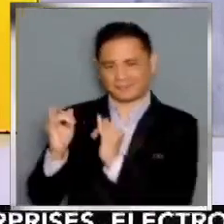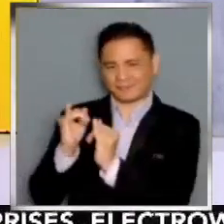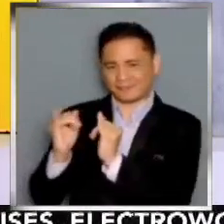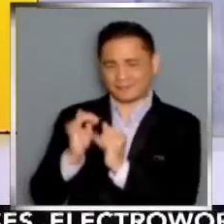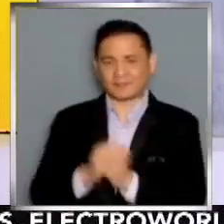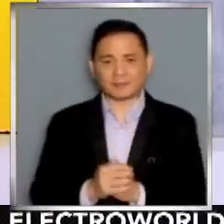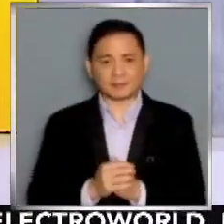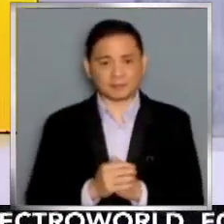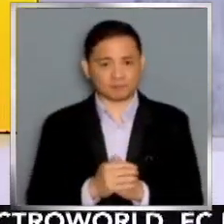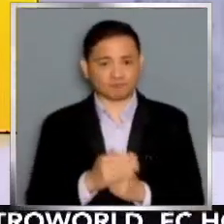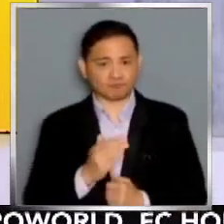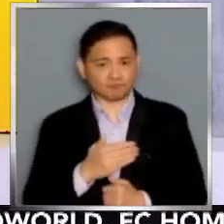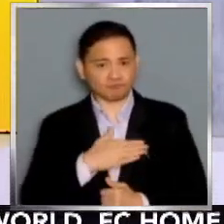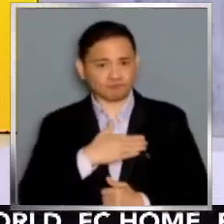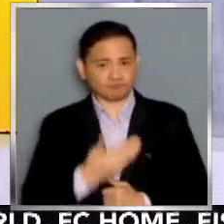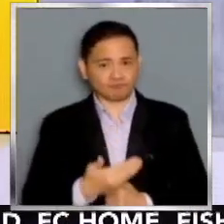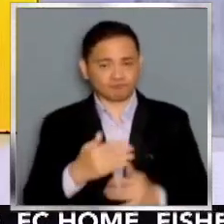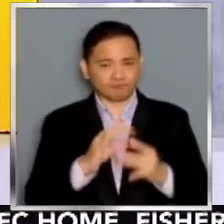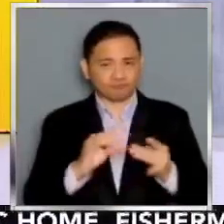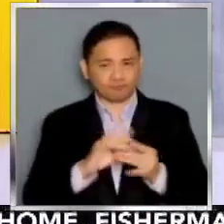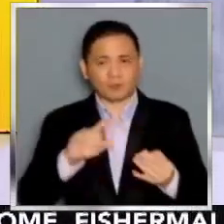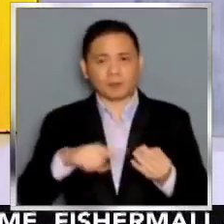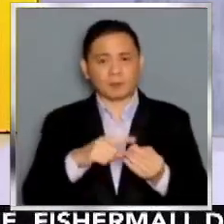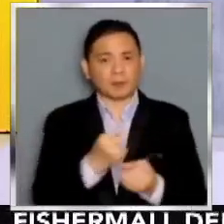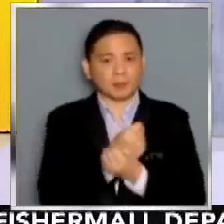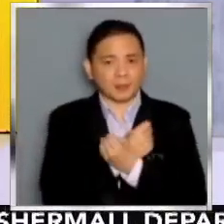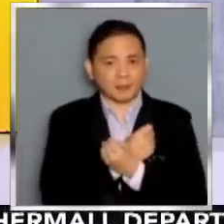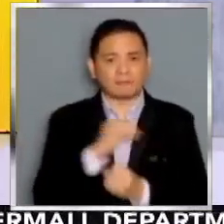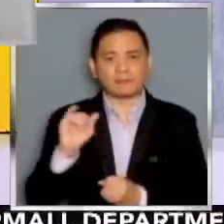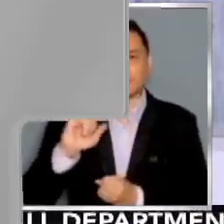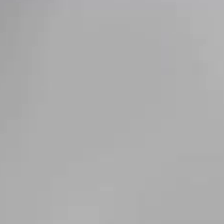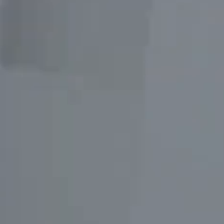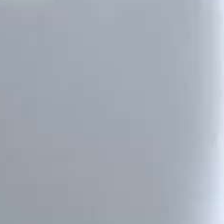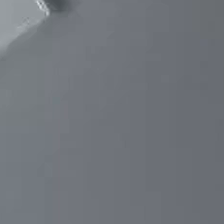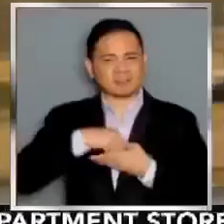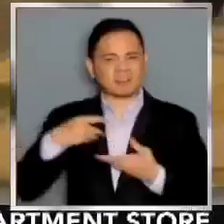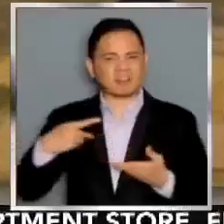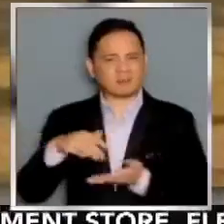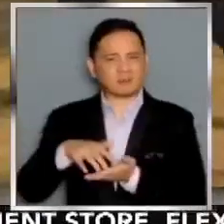at sa iniinda niyang medical condition. Narito ang aking chika.